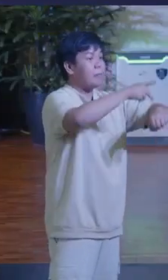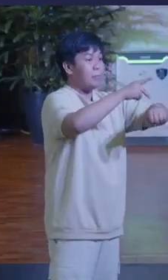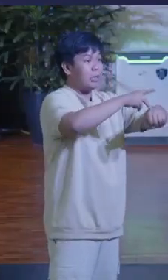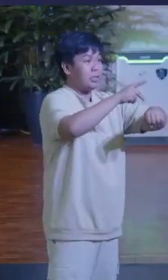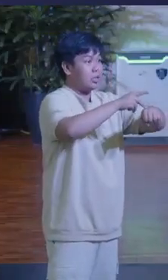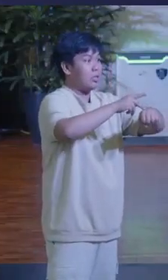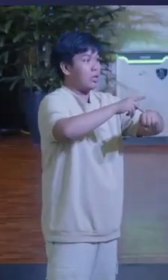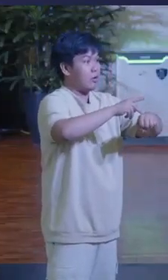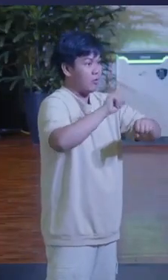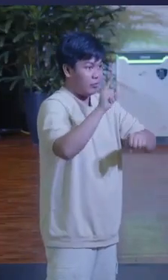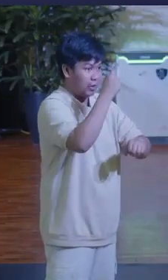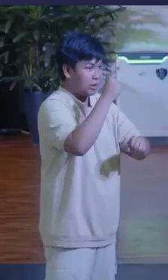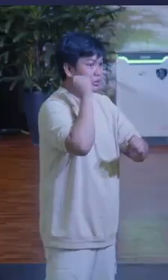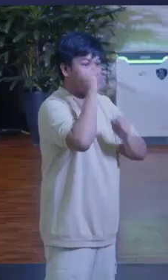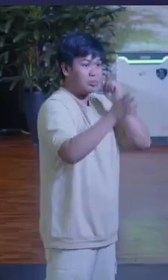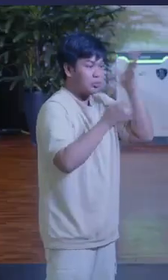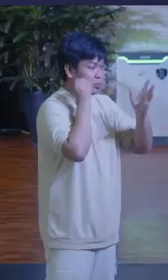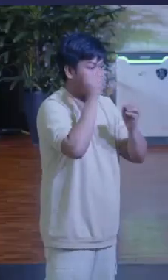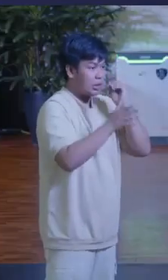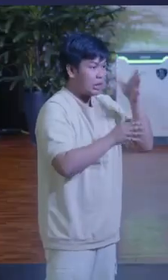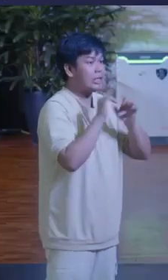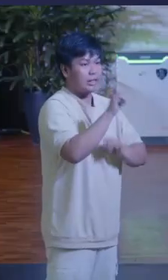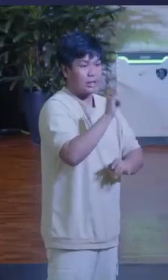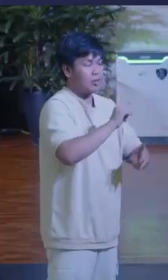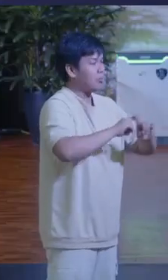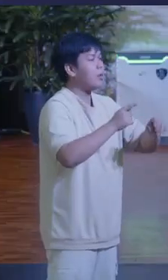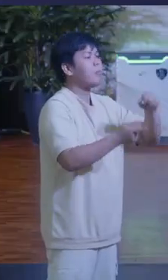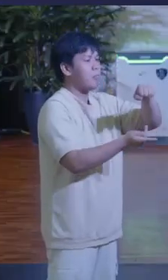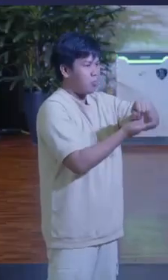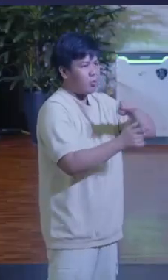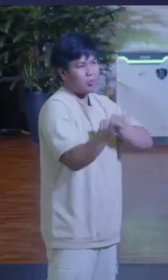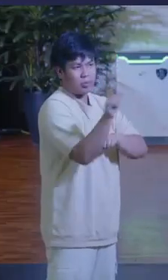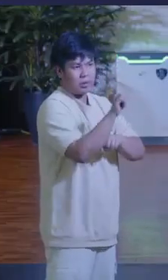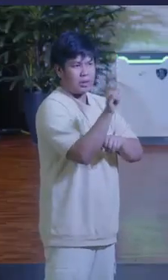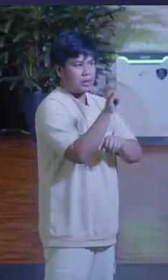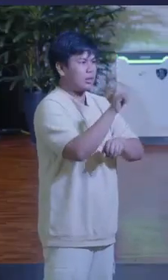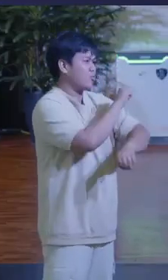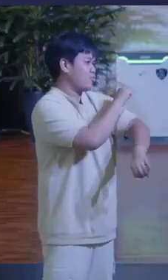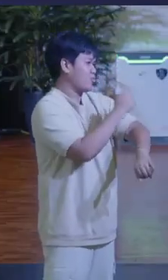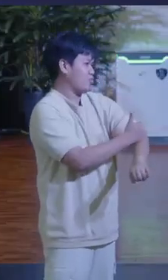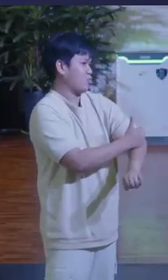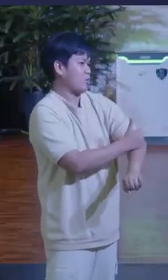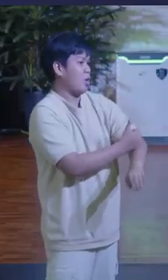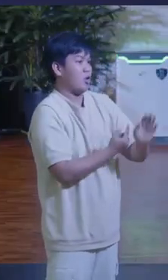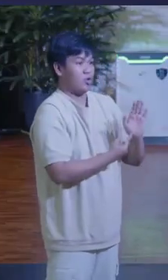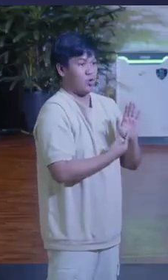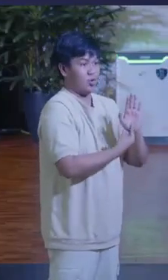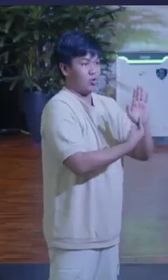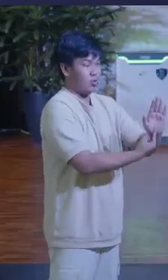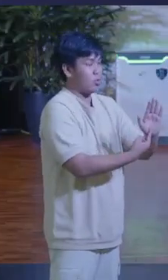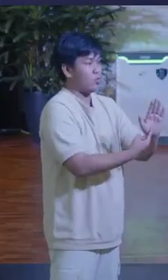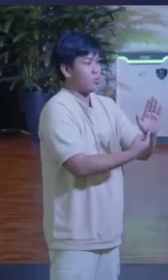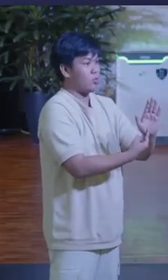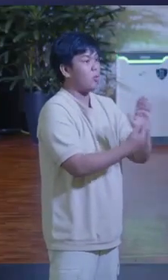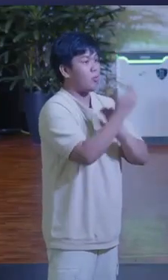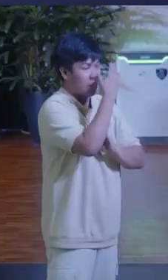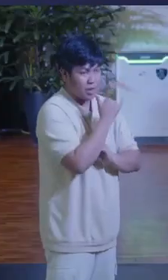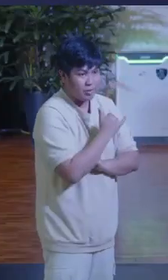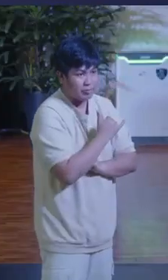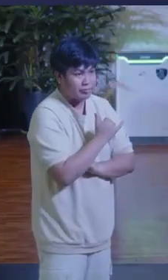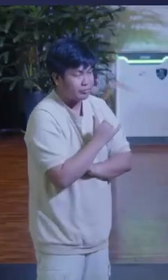ng mabuting balita ng kaligtasan. At ang kanyang patunay na yun ay